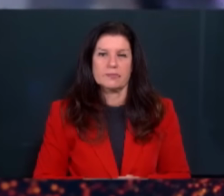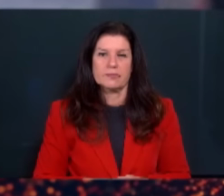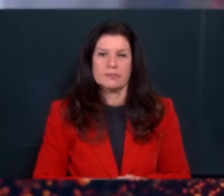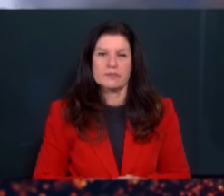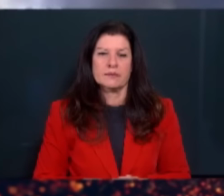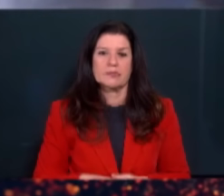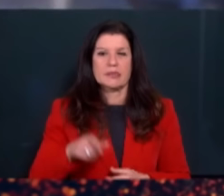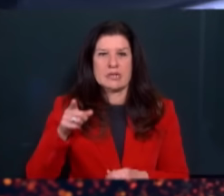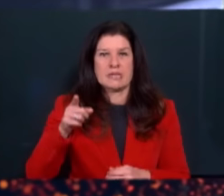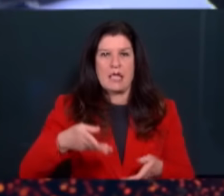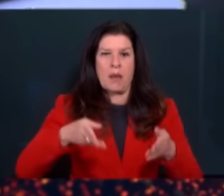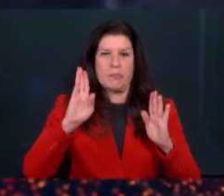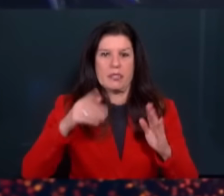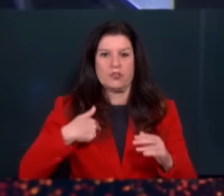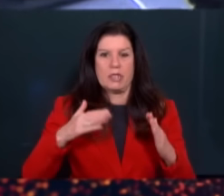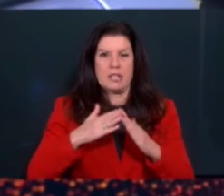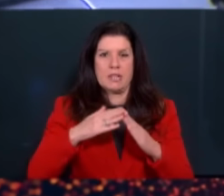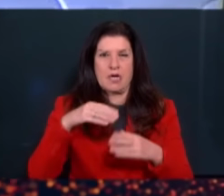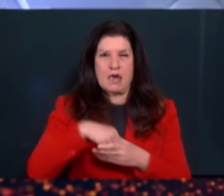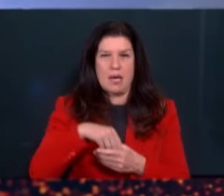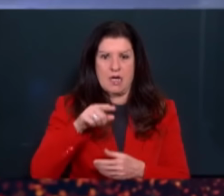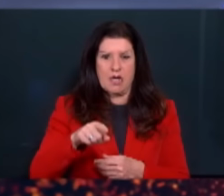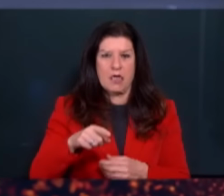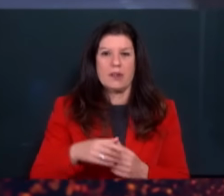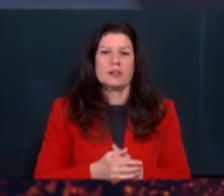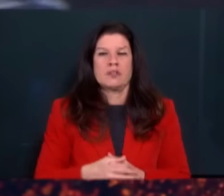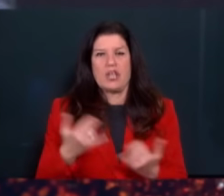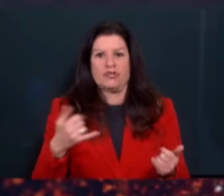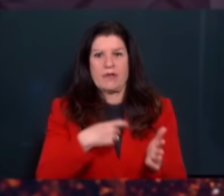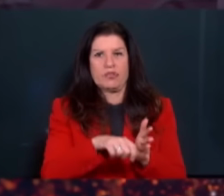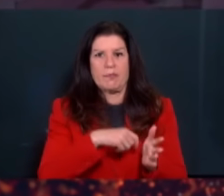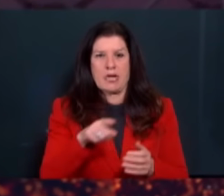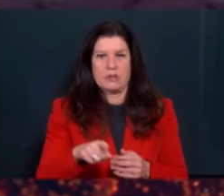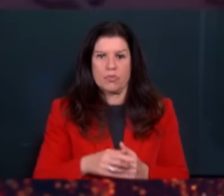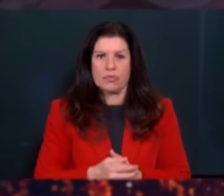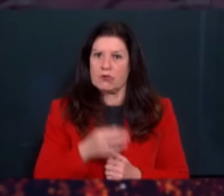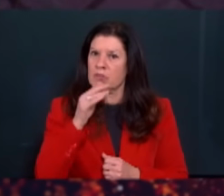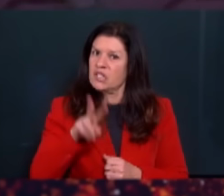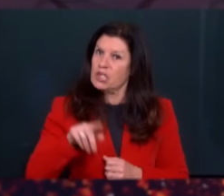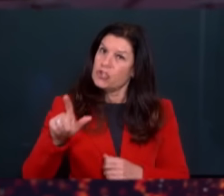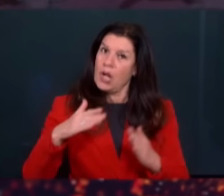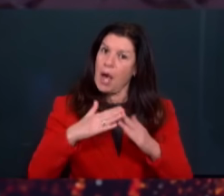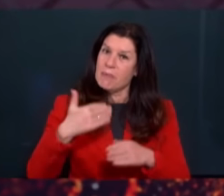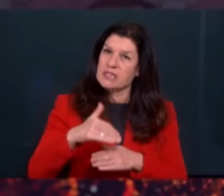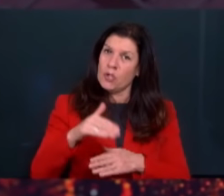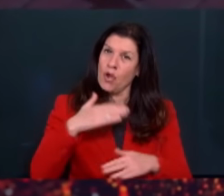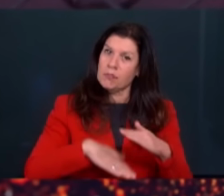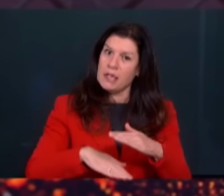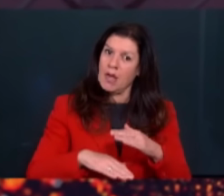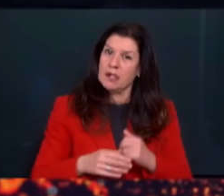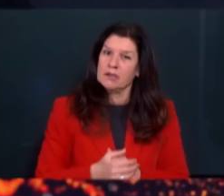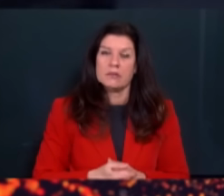זה הבניין שאני גר בו. אז הבניין שהיה מטיפול שיפצנו אותו עכשיו. רגע, אז כאילו יש לך בית זונות מתחת לבית?